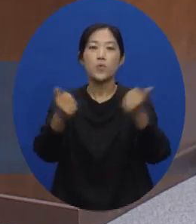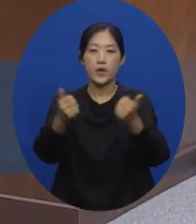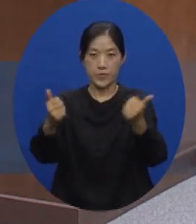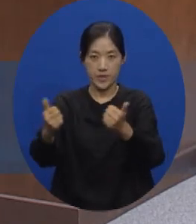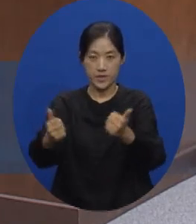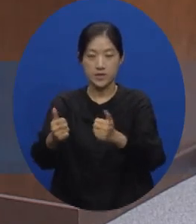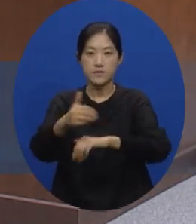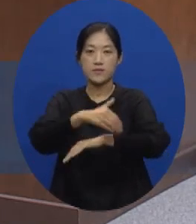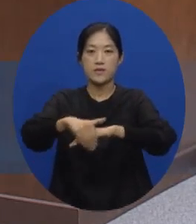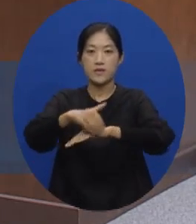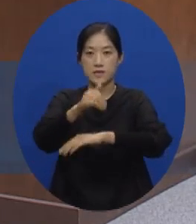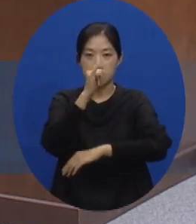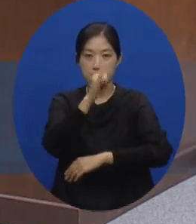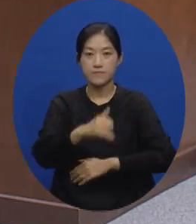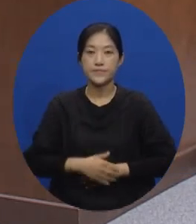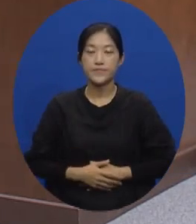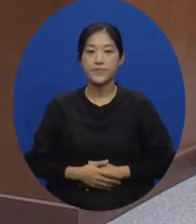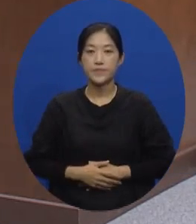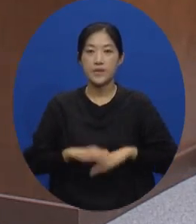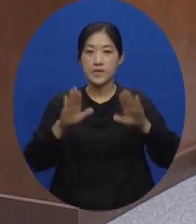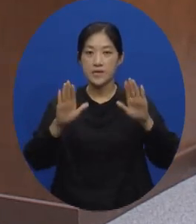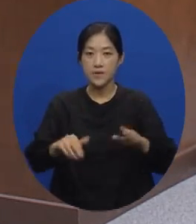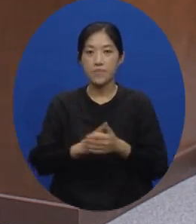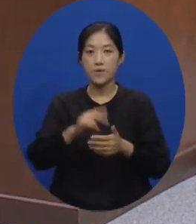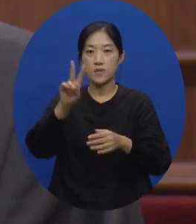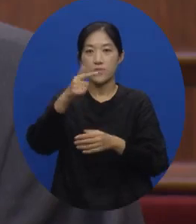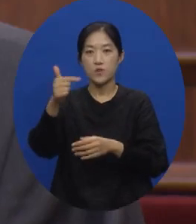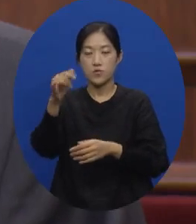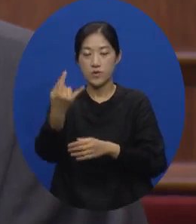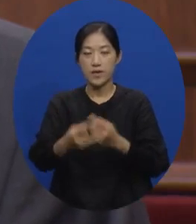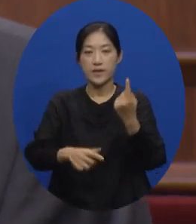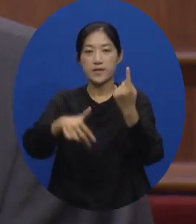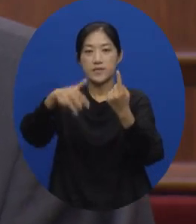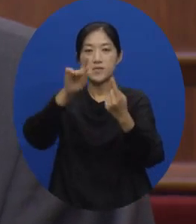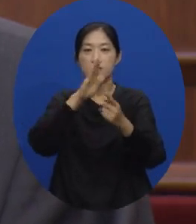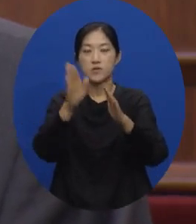회의가 진행되는데요. 이번 206회